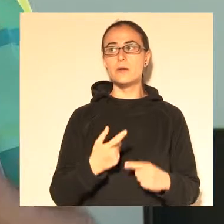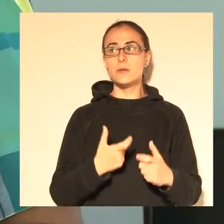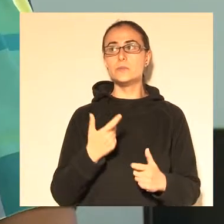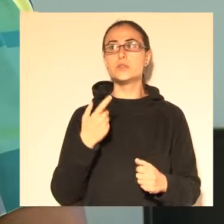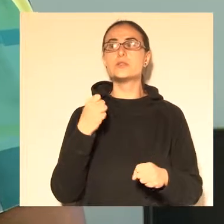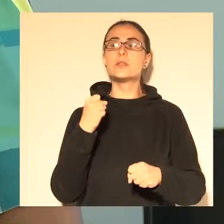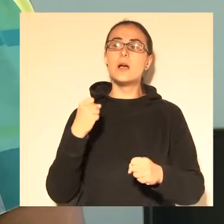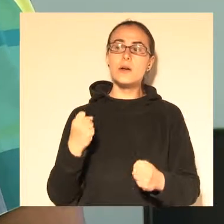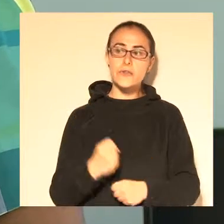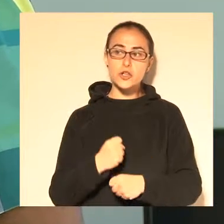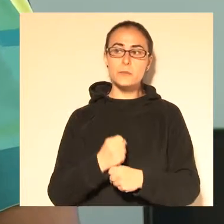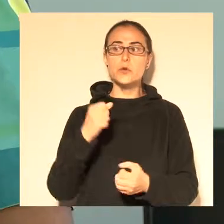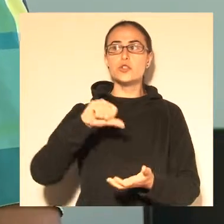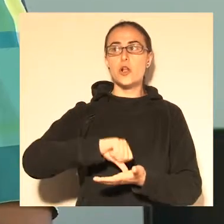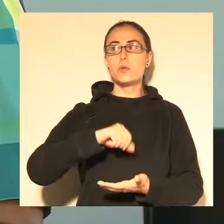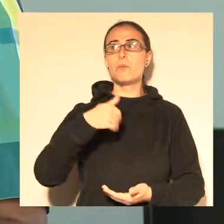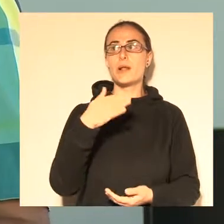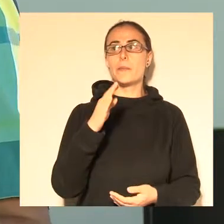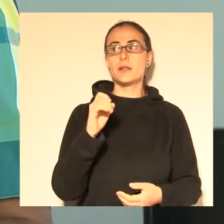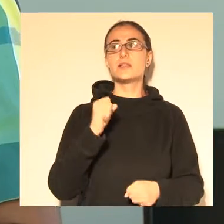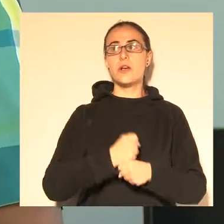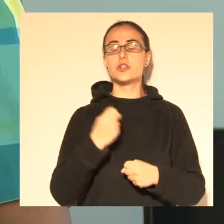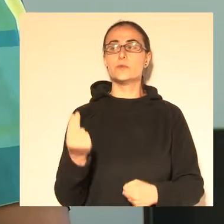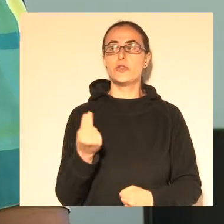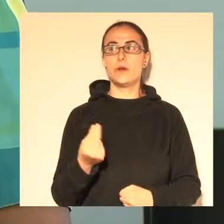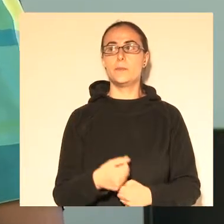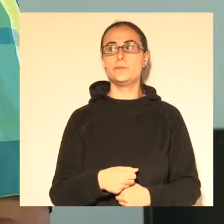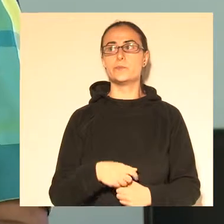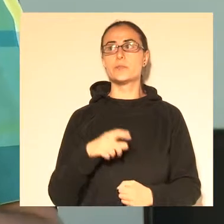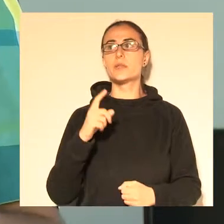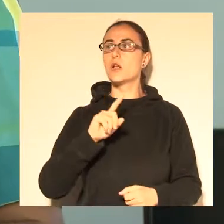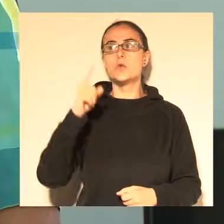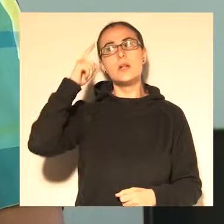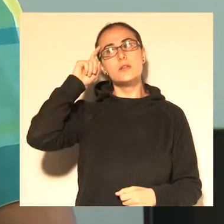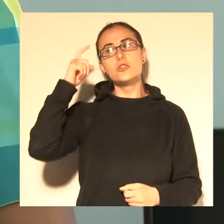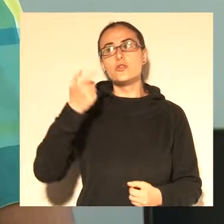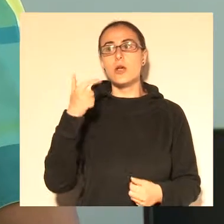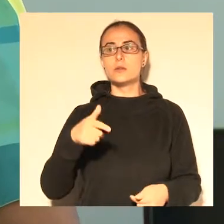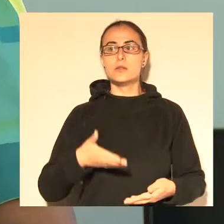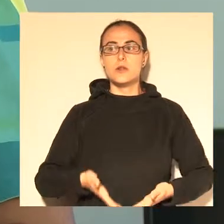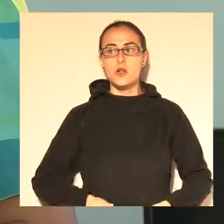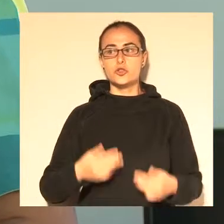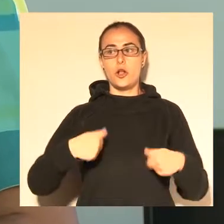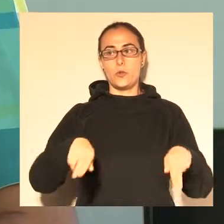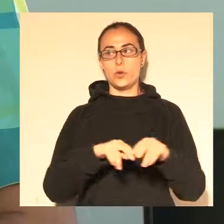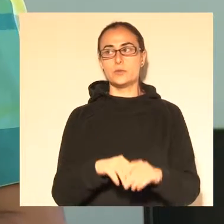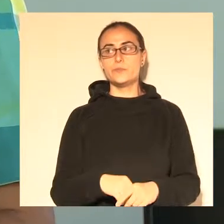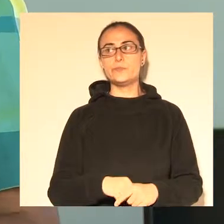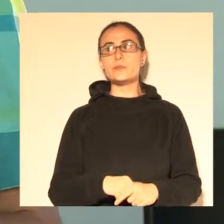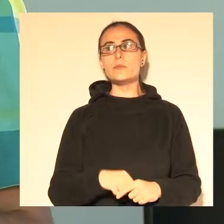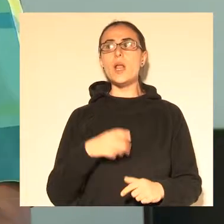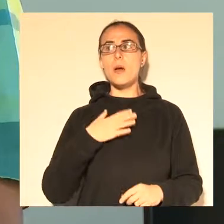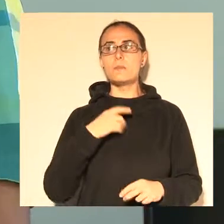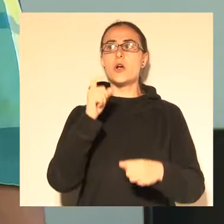să creăm centrul Maria Beatriz mobilul a fost să facem ceva ca să nu ne gândim la tragedia noastră